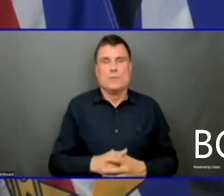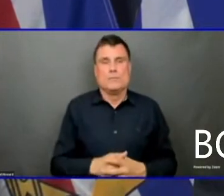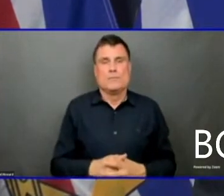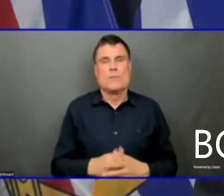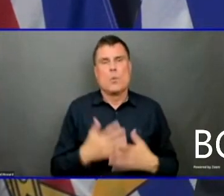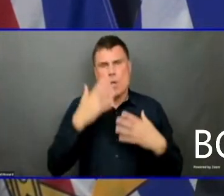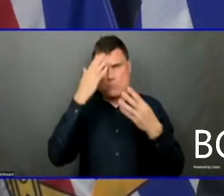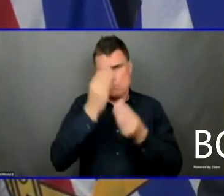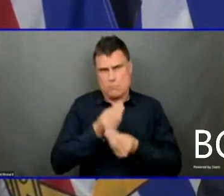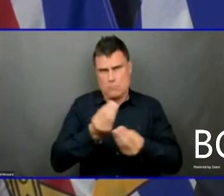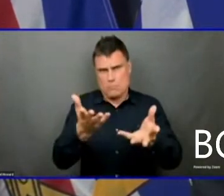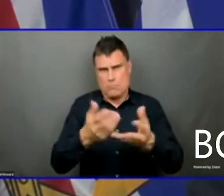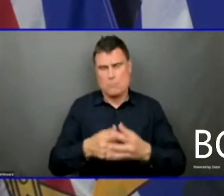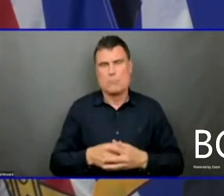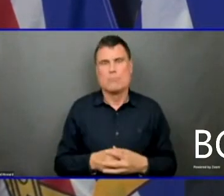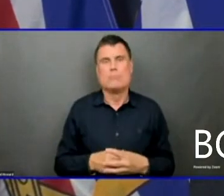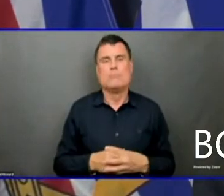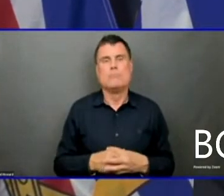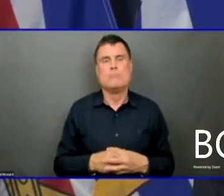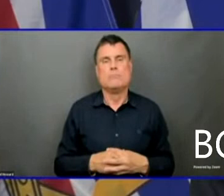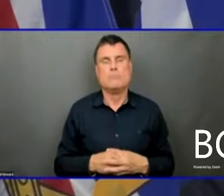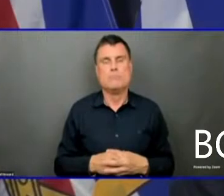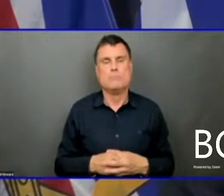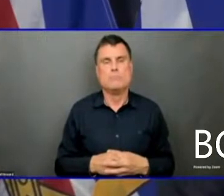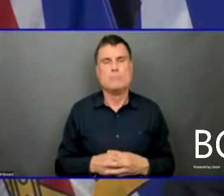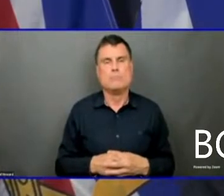局新增21例。